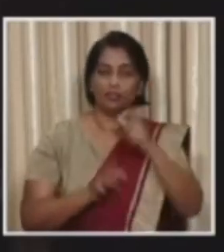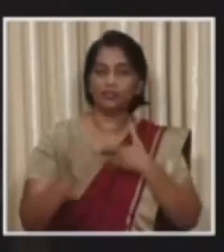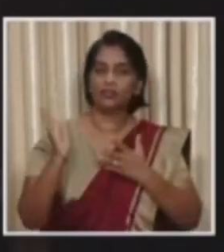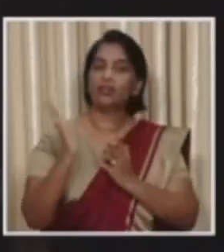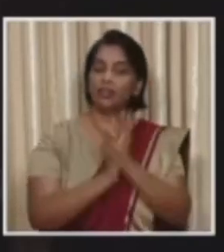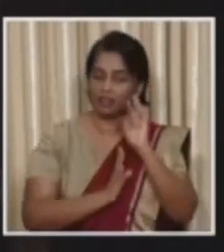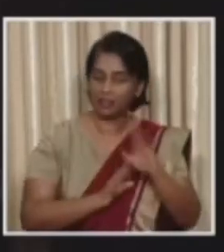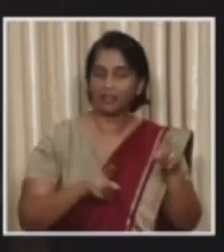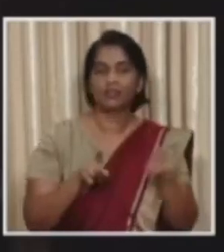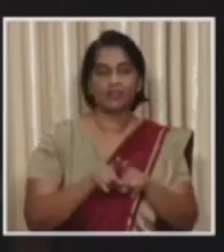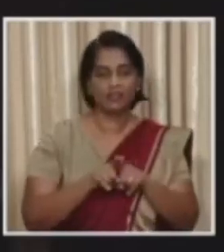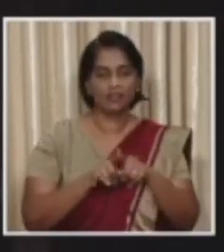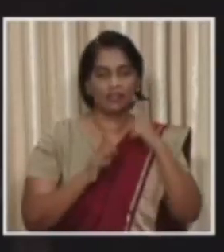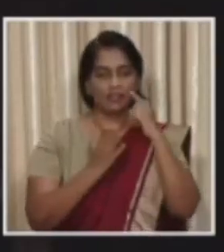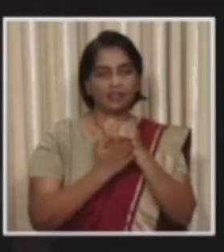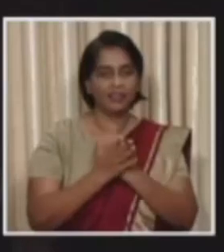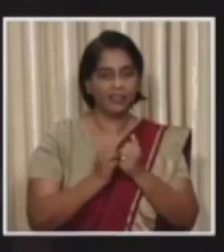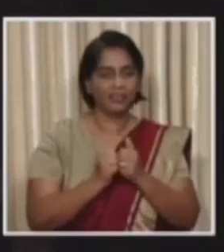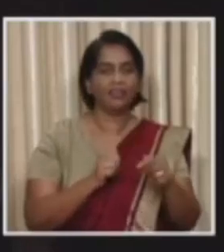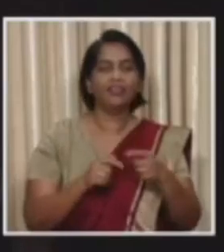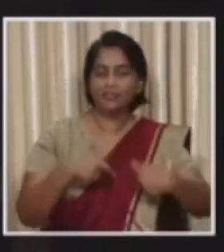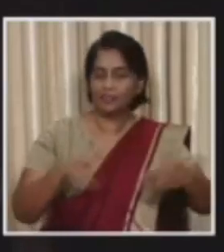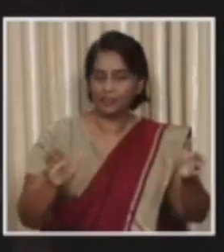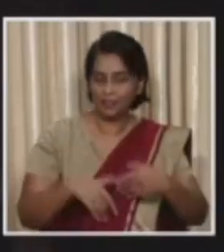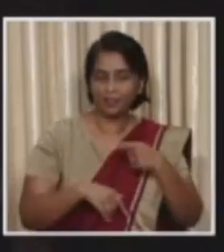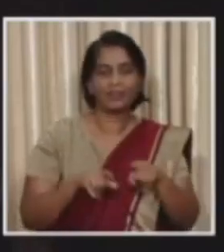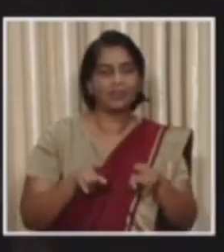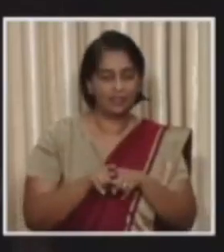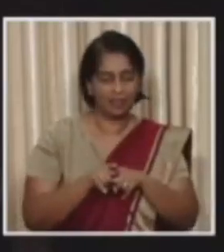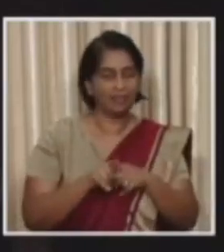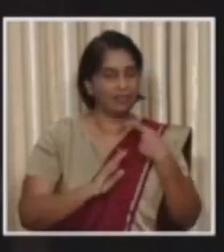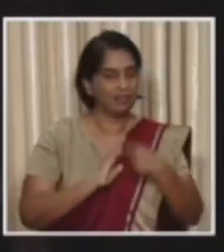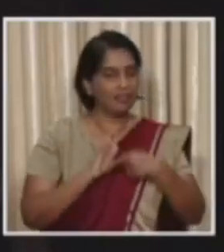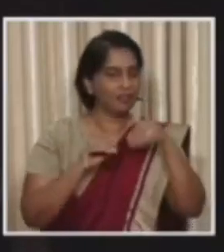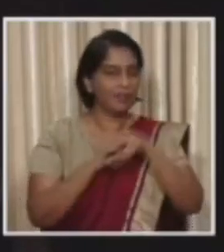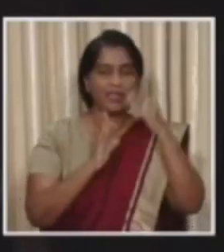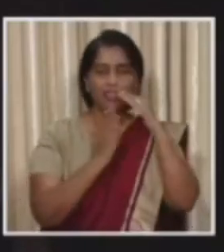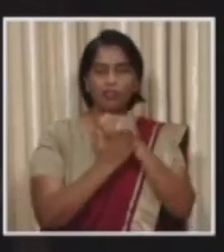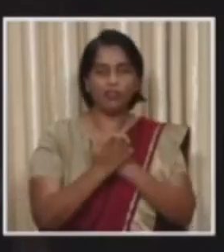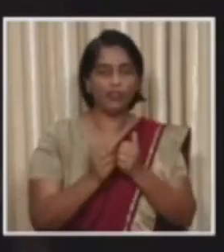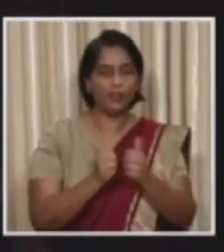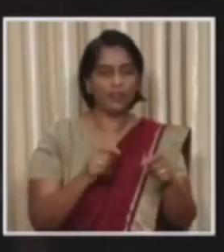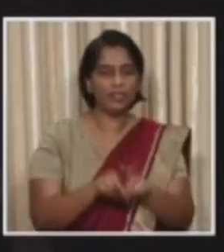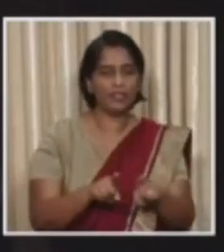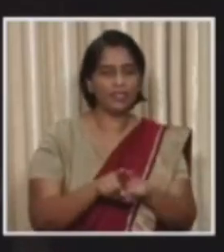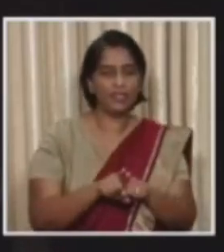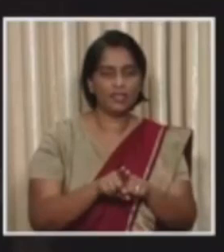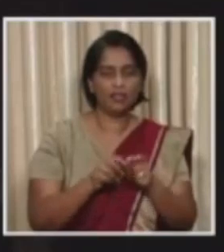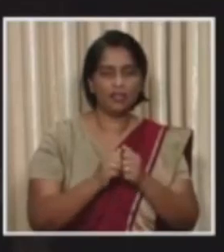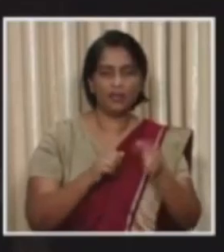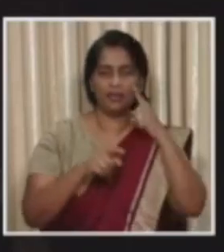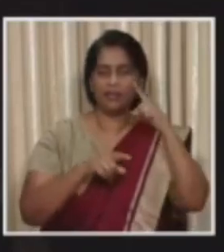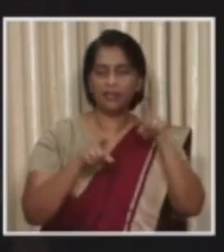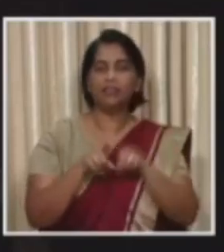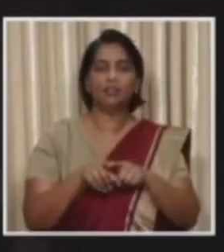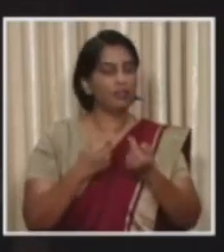කළ හැක්කේ ඒ අය තවදුරටත් මේ රටේ රැඳී තමන් ලබාගත්තා වූ නිදහස් අධ්‍යාපනයත්